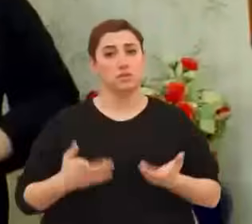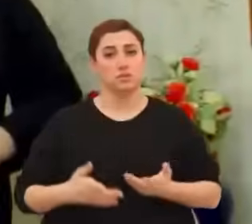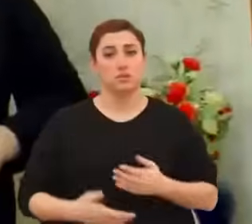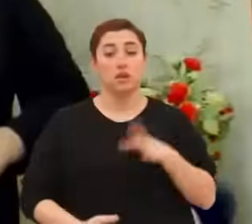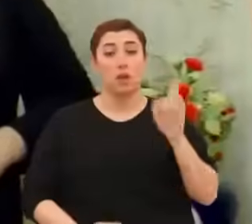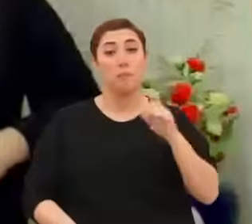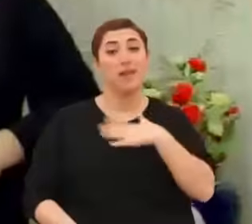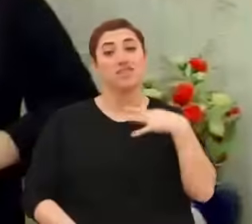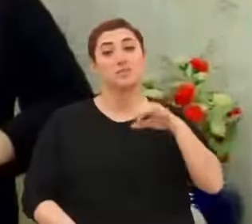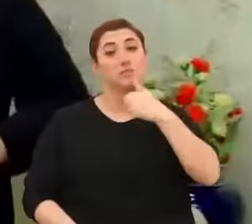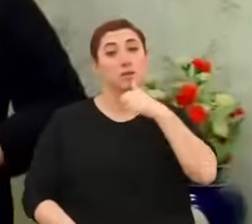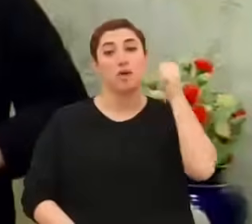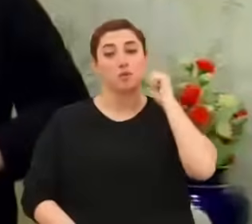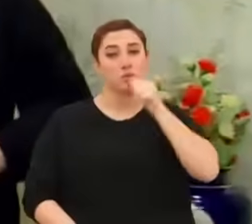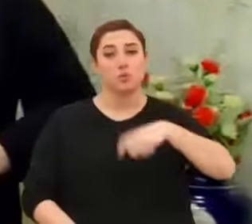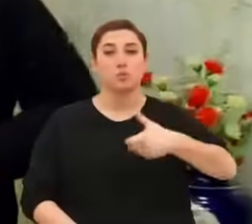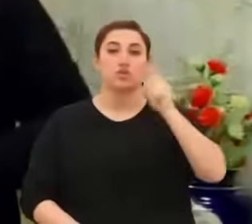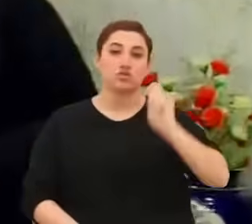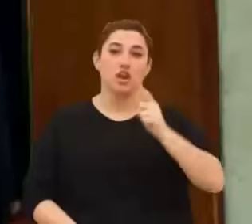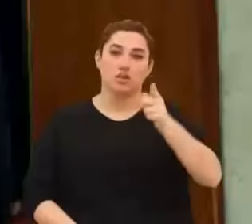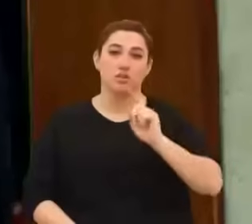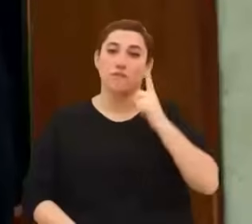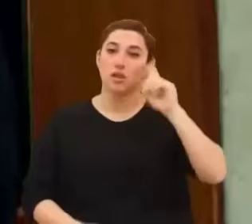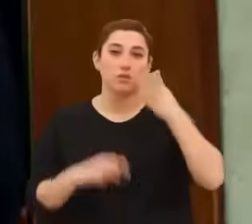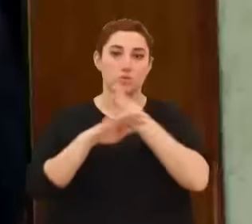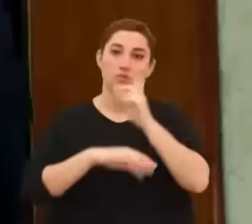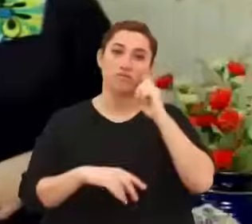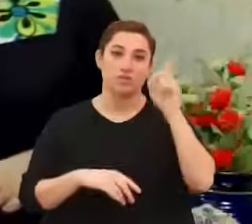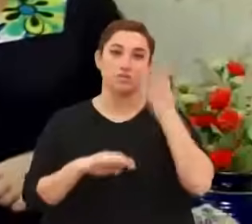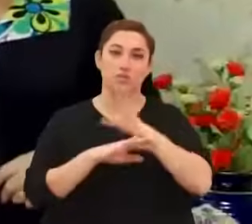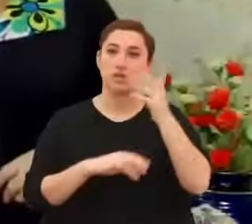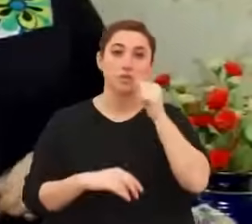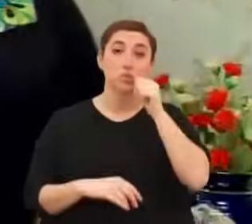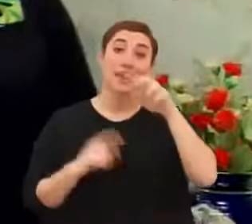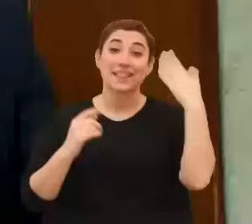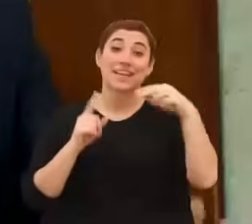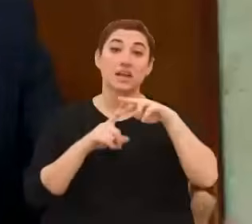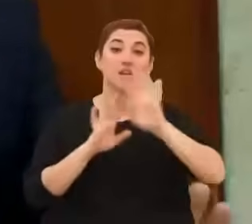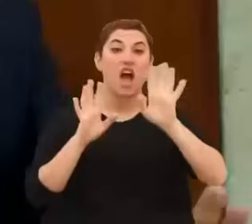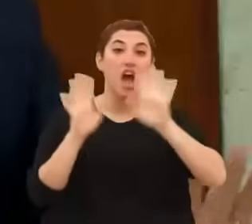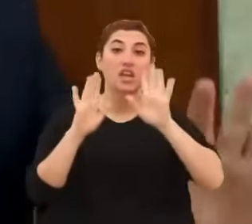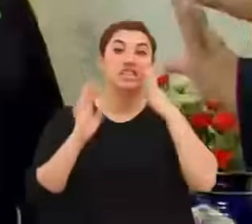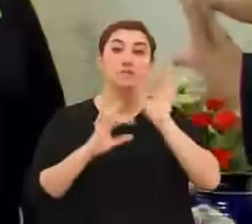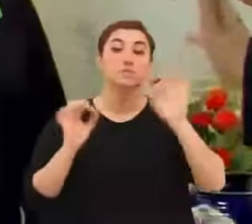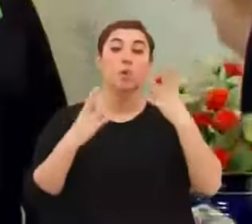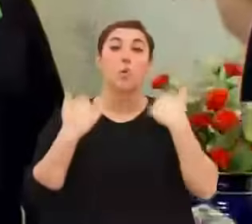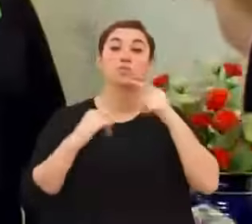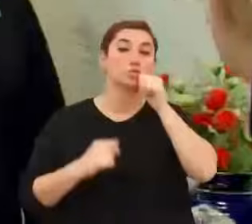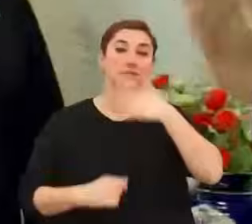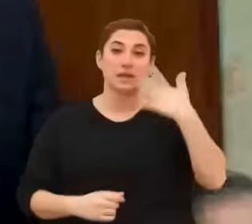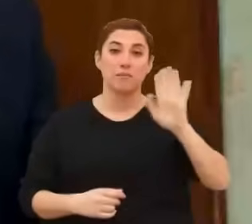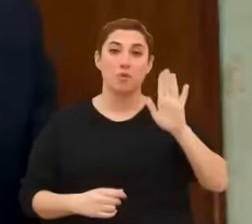Ya ama anne şimdi babamın arkasından bir su dökmen şart bence yani. Valla doğru, valla doğru. Nasıl su getirsen? Hayır kimse kullansın, kimse kullansın. Su mu